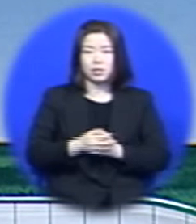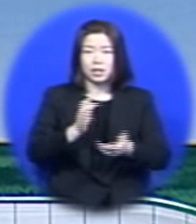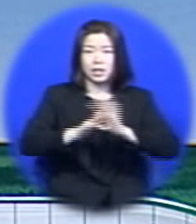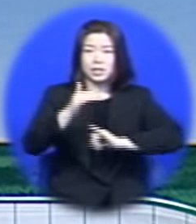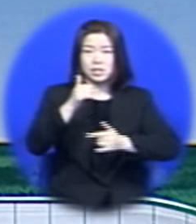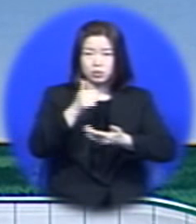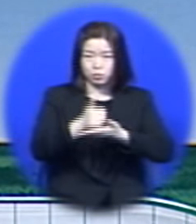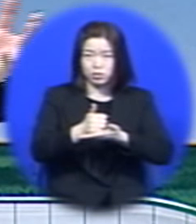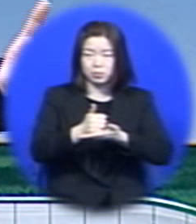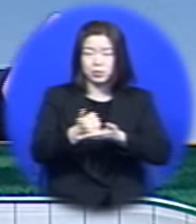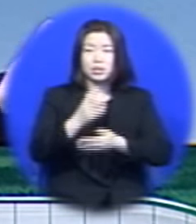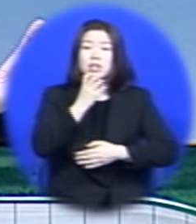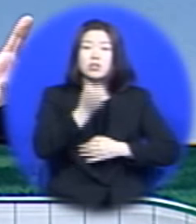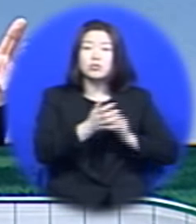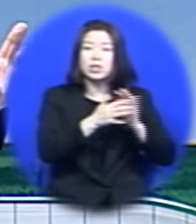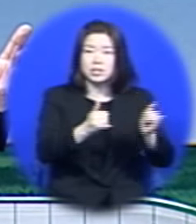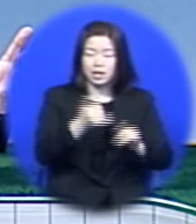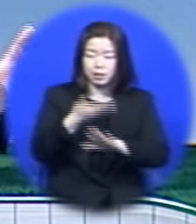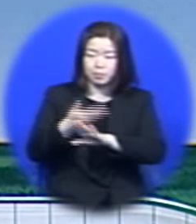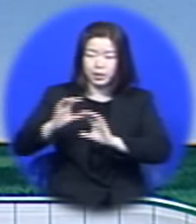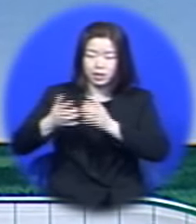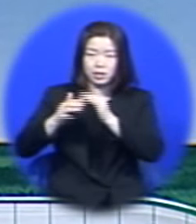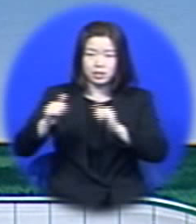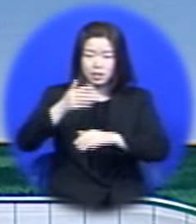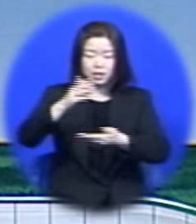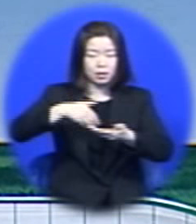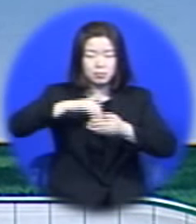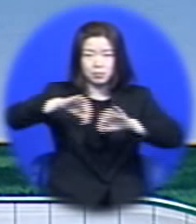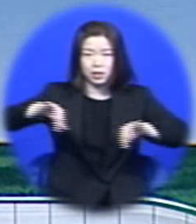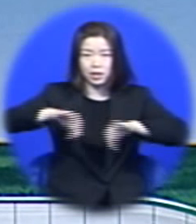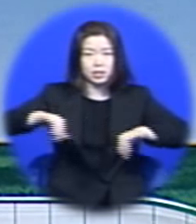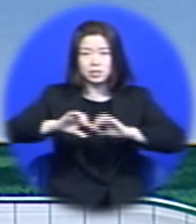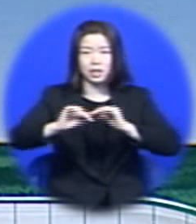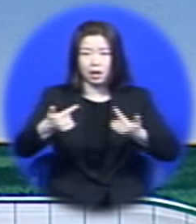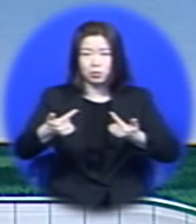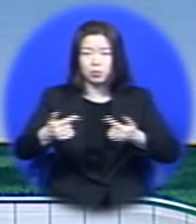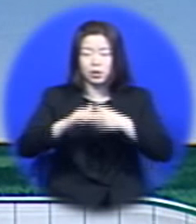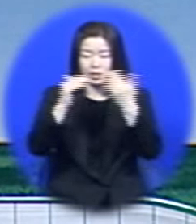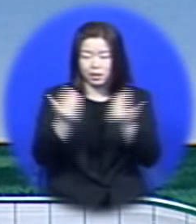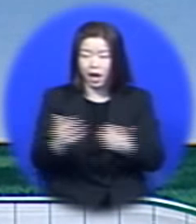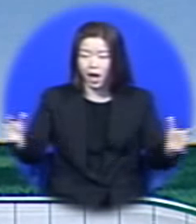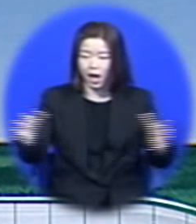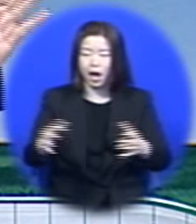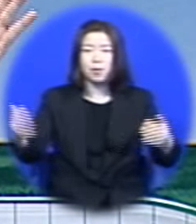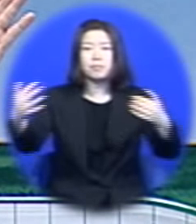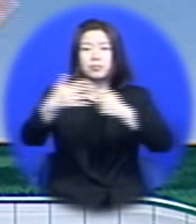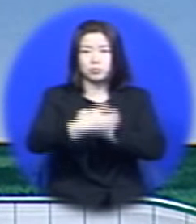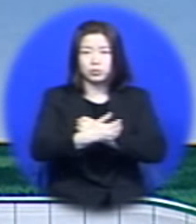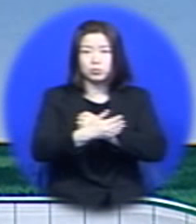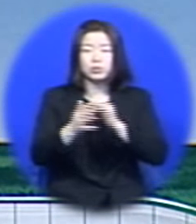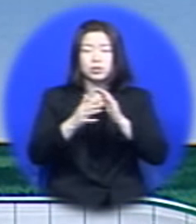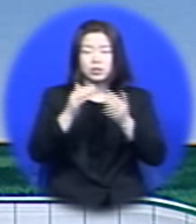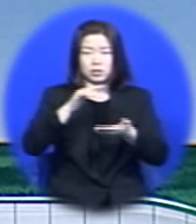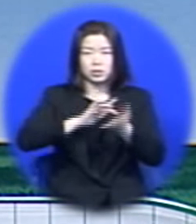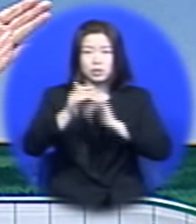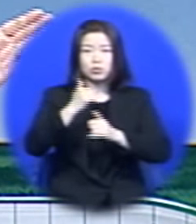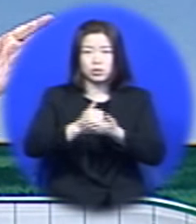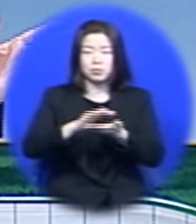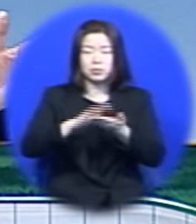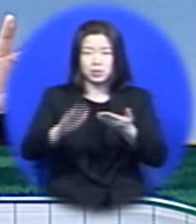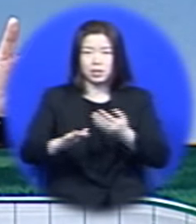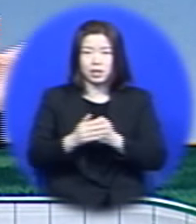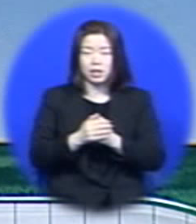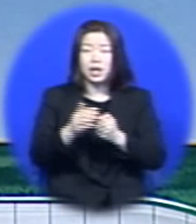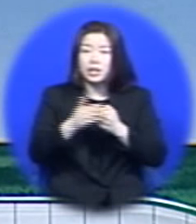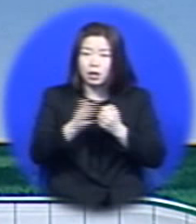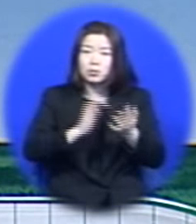예수님이 유대인, 이방인 가리지 않으시고 다 품으신 분이십니다. 그러니까 예수님을 믿는 성도들이 교회